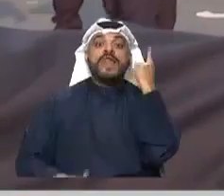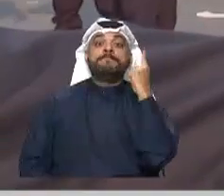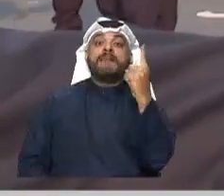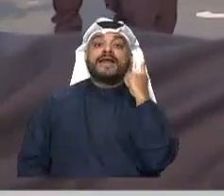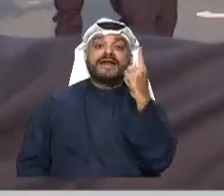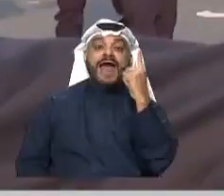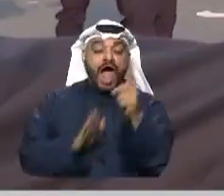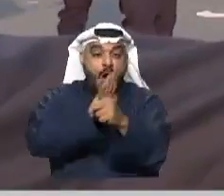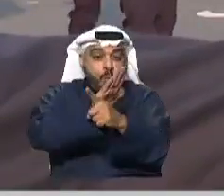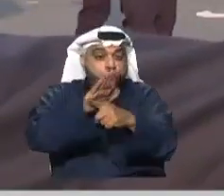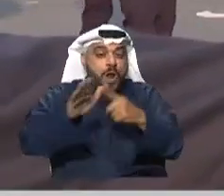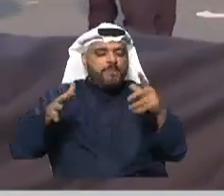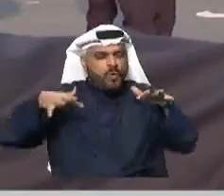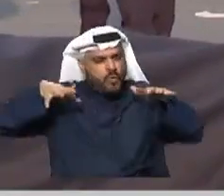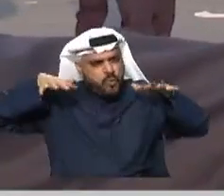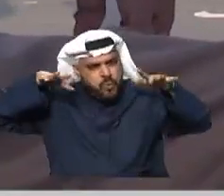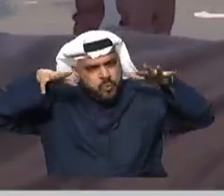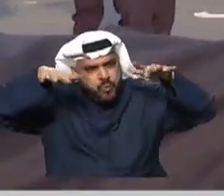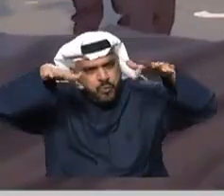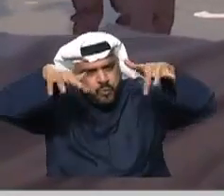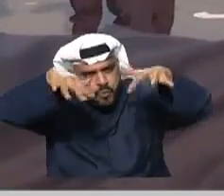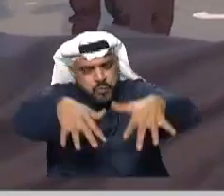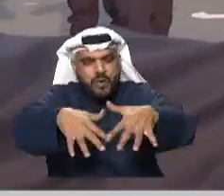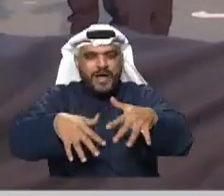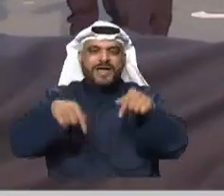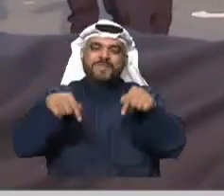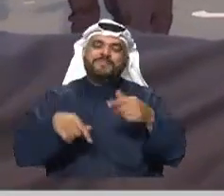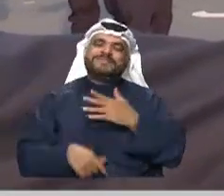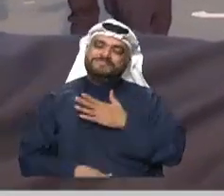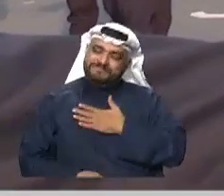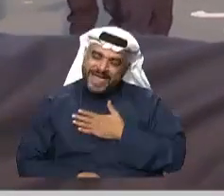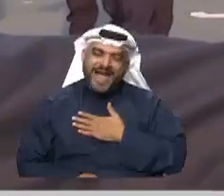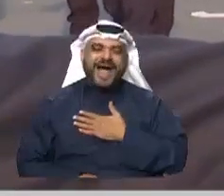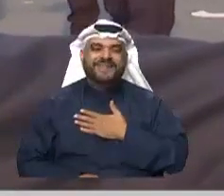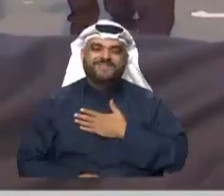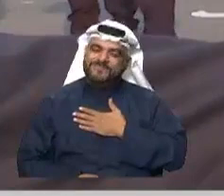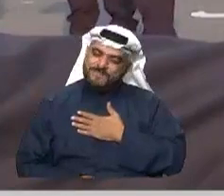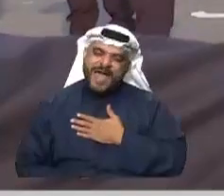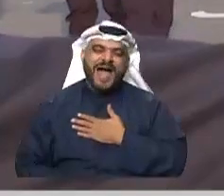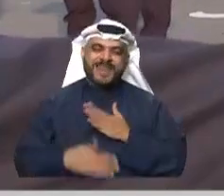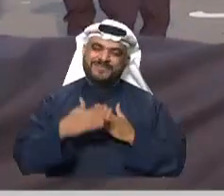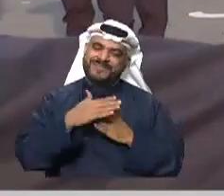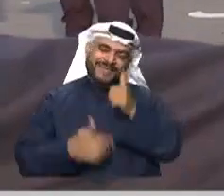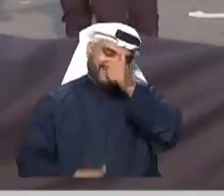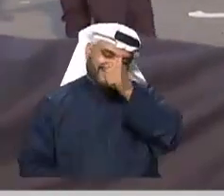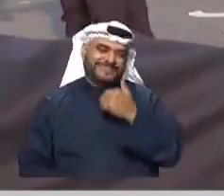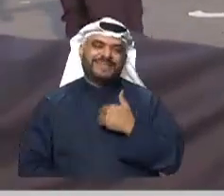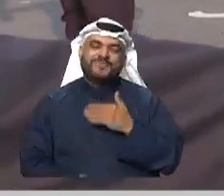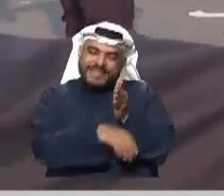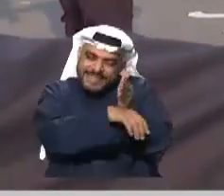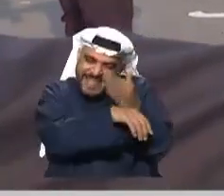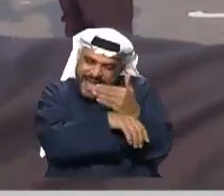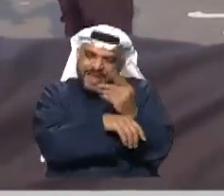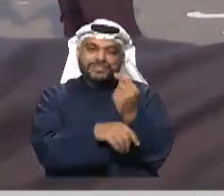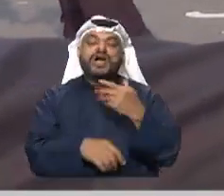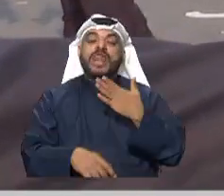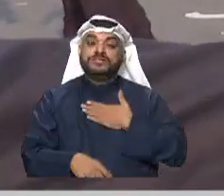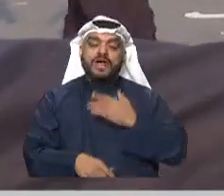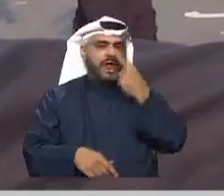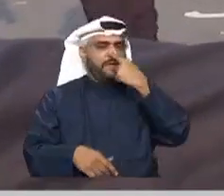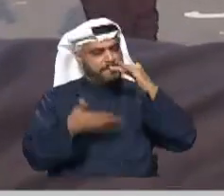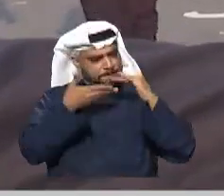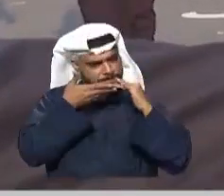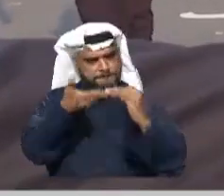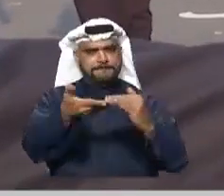بالنسبة للجماهير ومرتادين المنفذ، لكن يسامحونا شوي على التأخير، وإن شاء الله نبذل قصارى